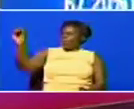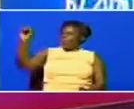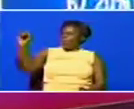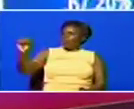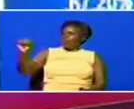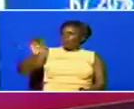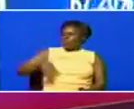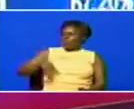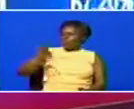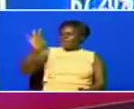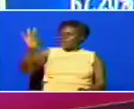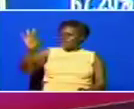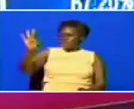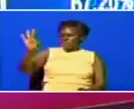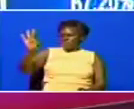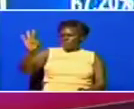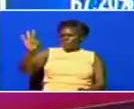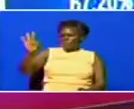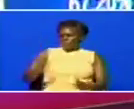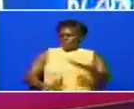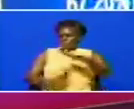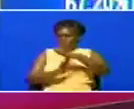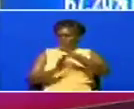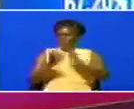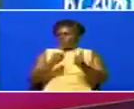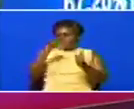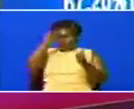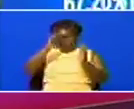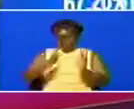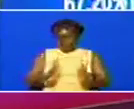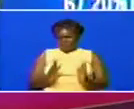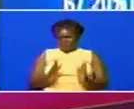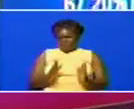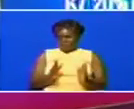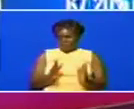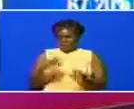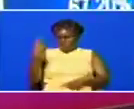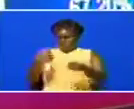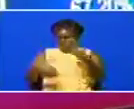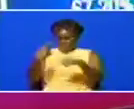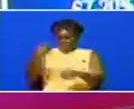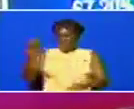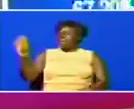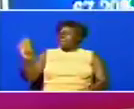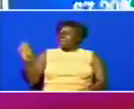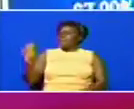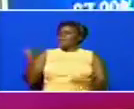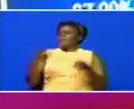wanawake watatu ambao wameorodheshwa kuwa kileleni kwenye kinyang'anyiro cha ugavana, ameorodheshwa kuwa mshindi katika kaunti ya Bomet